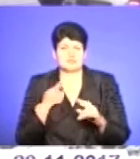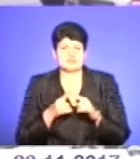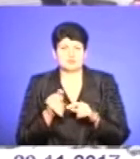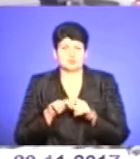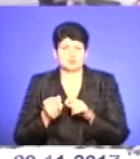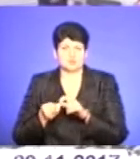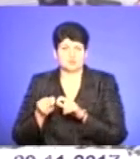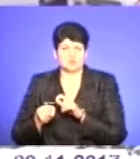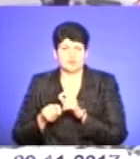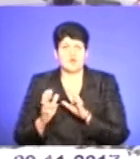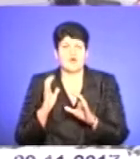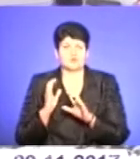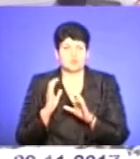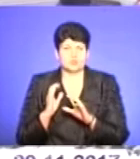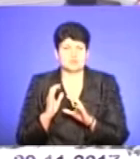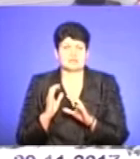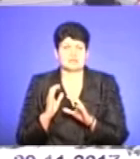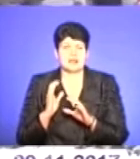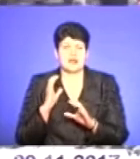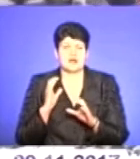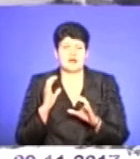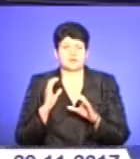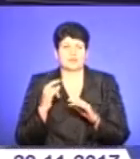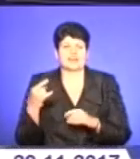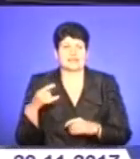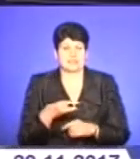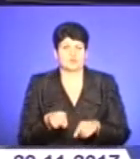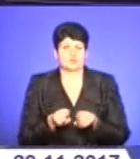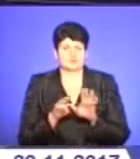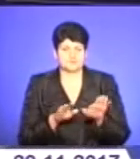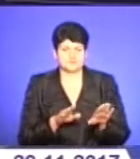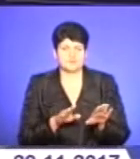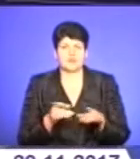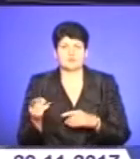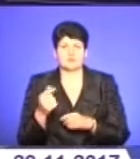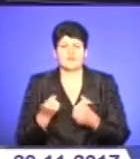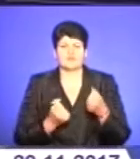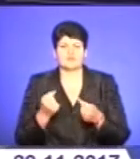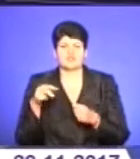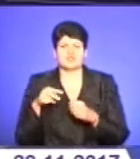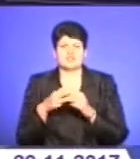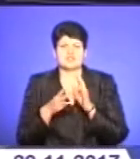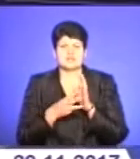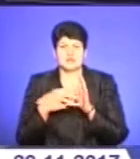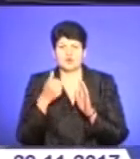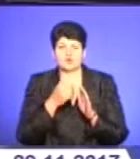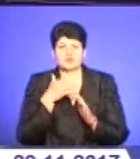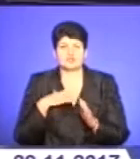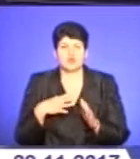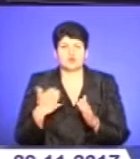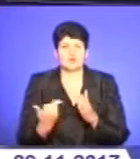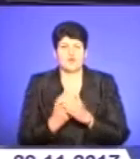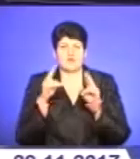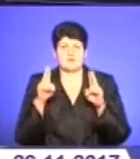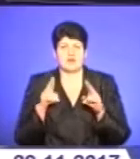контролю автобуси і автомобілі таксі. На тернопільських водіїв з 2018 року чекають нові